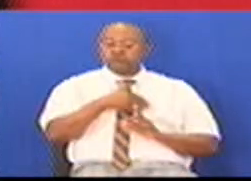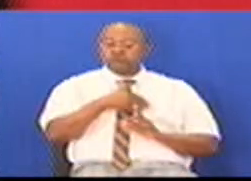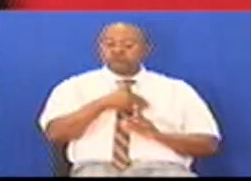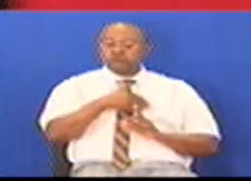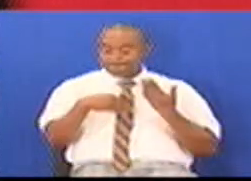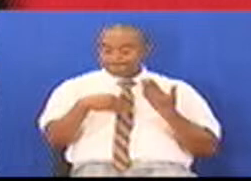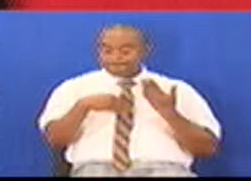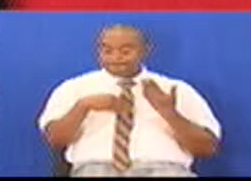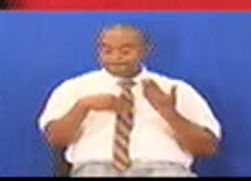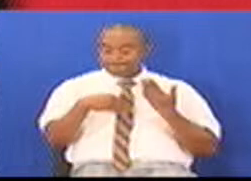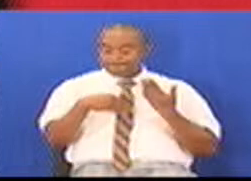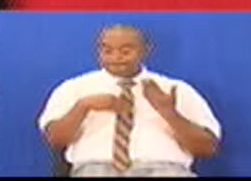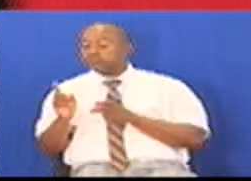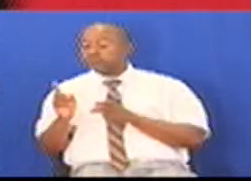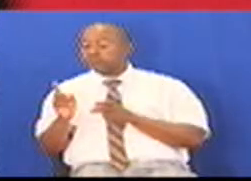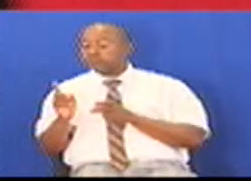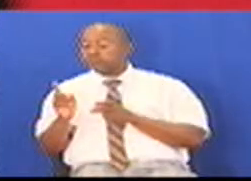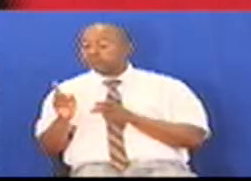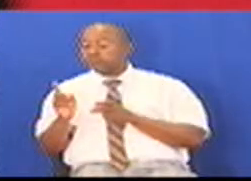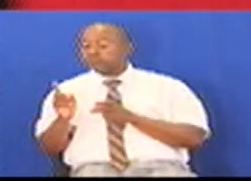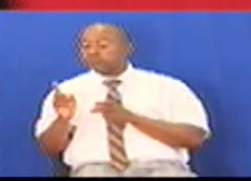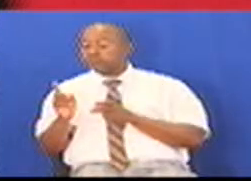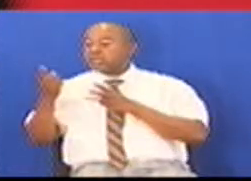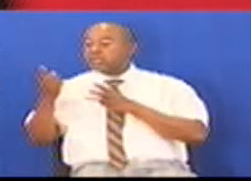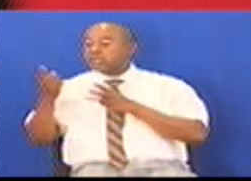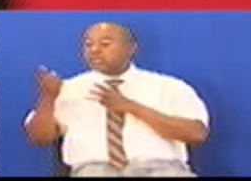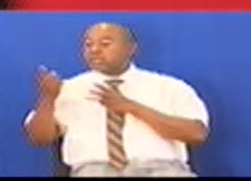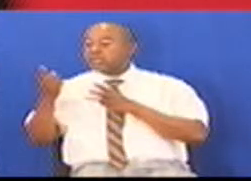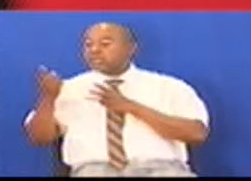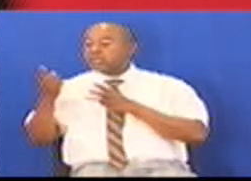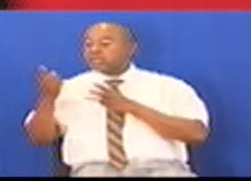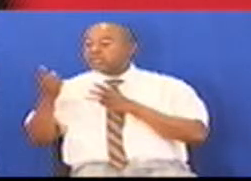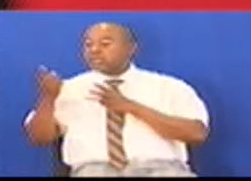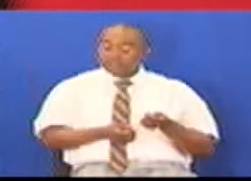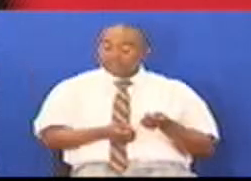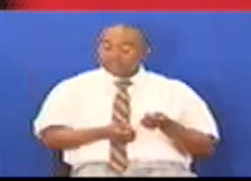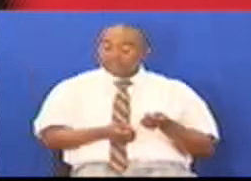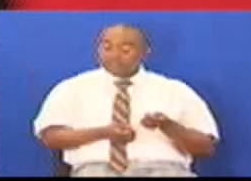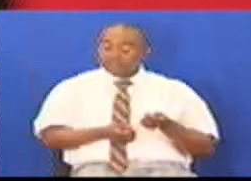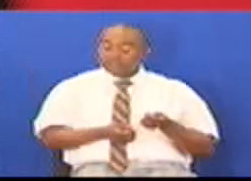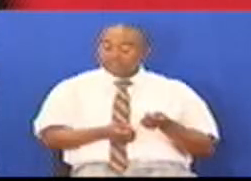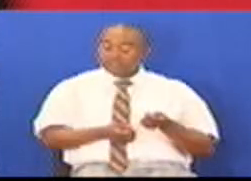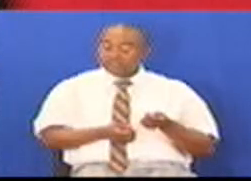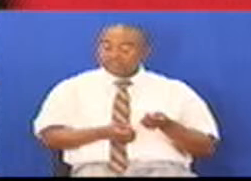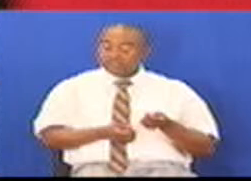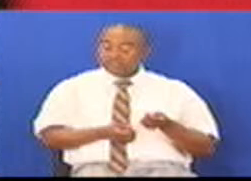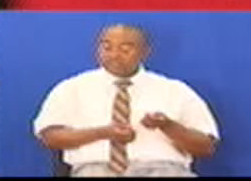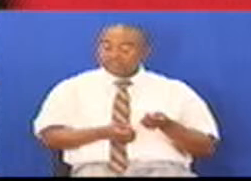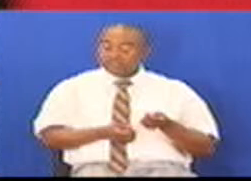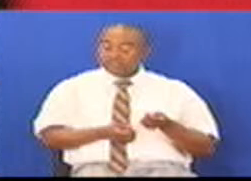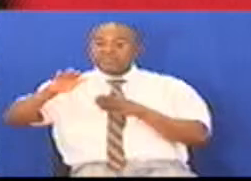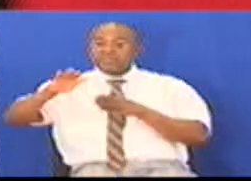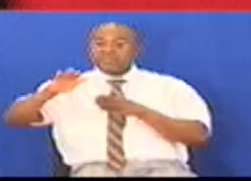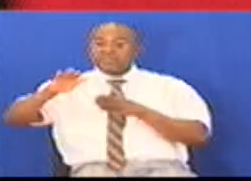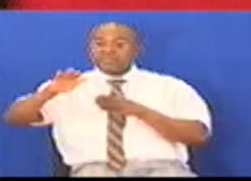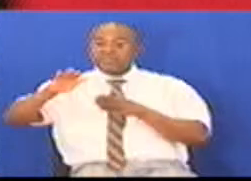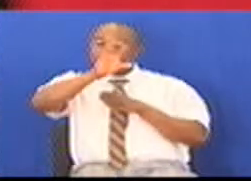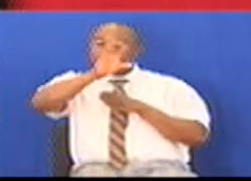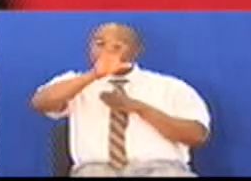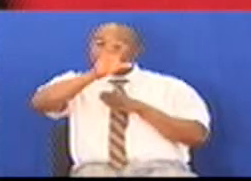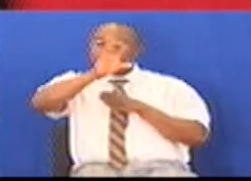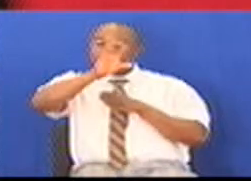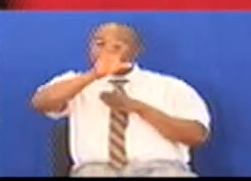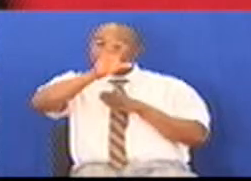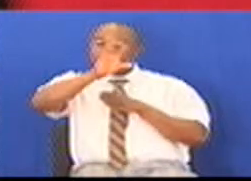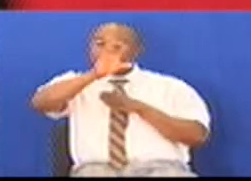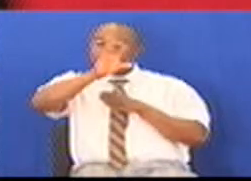mapato ya halmashauri, misaada na mikopo ya kibiashara ya ndani na kutoka nje, na matumizi ya kawaida na maendeleo. Aidha, kumekuwepo